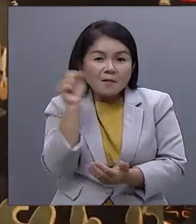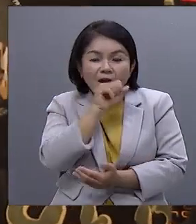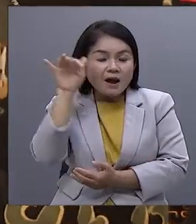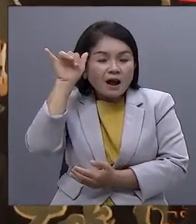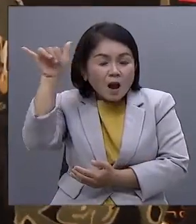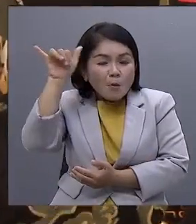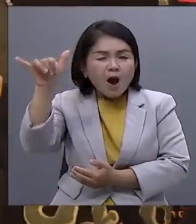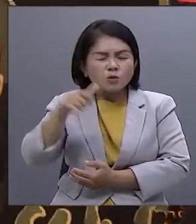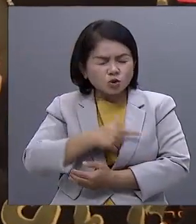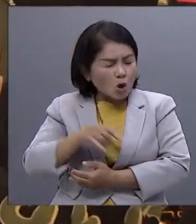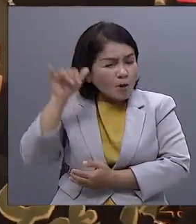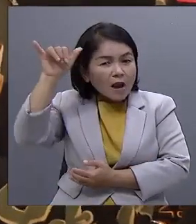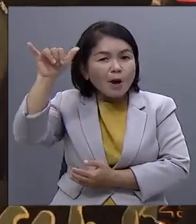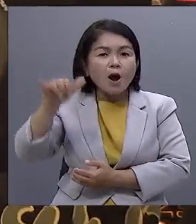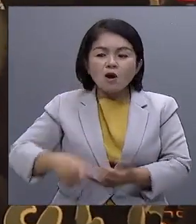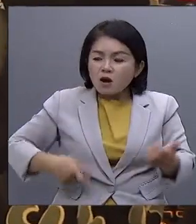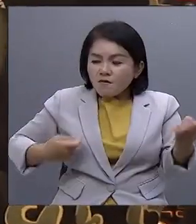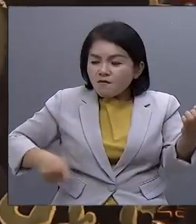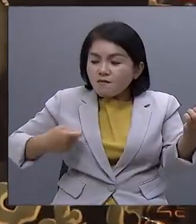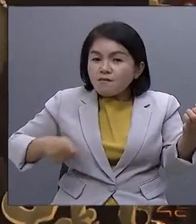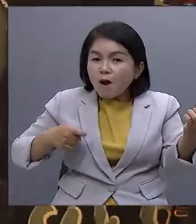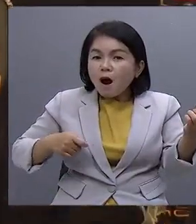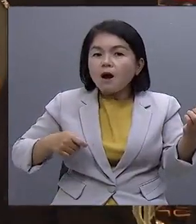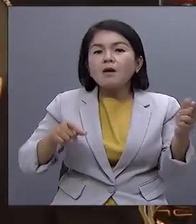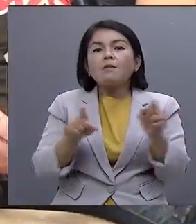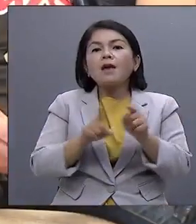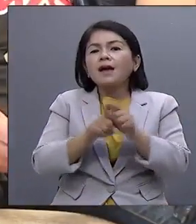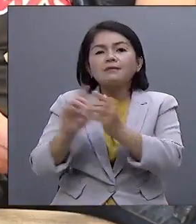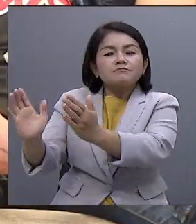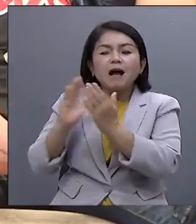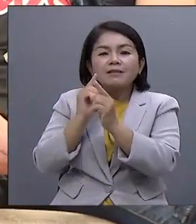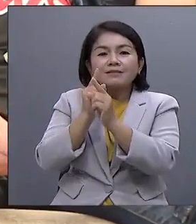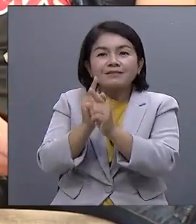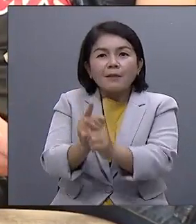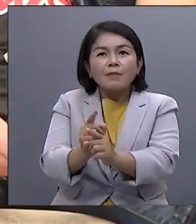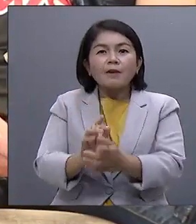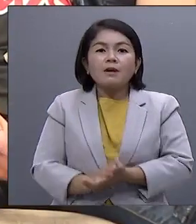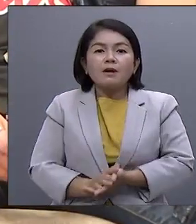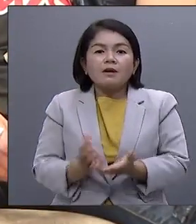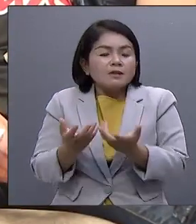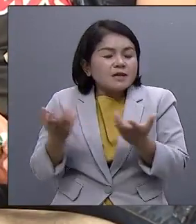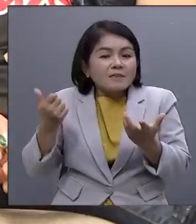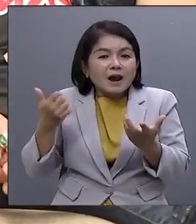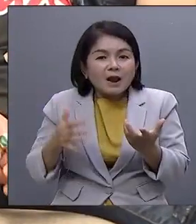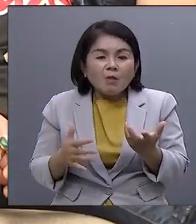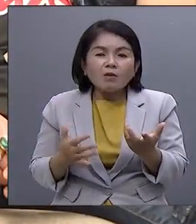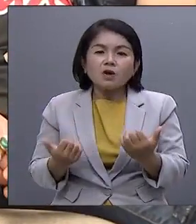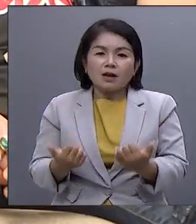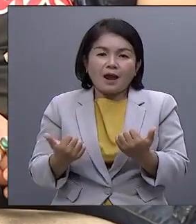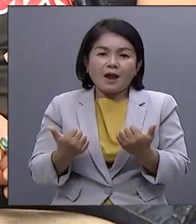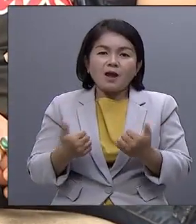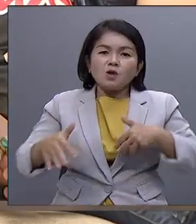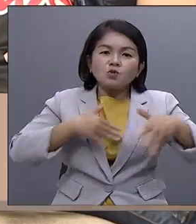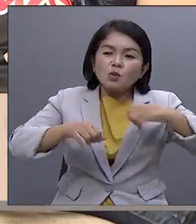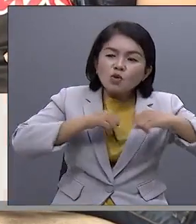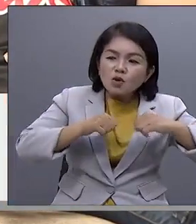ชอบคาราบาวเล่นกีตาร์ก็แบบคาราบาวเลยครับ แยกไม่ออกหรอกครับว่าแฟนเพลงจะรุ่นใหม่ห